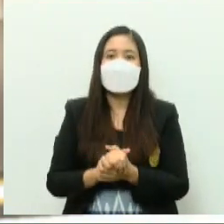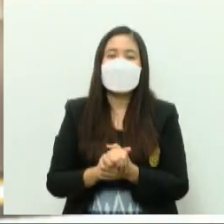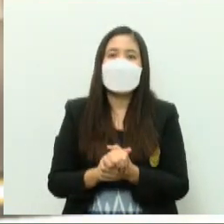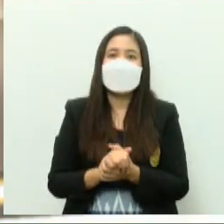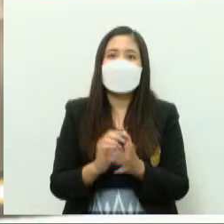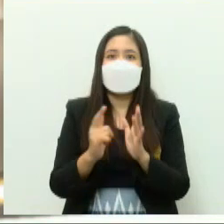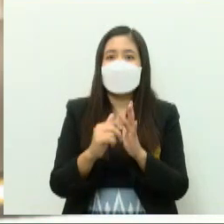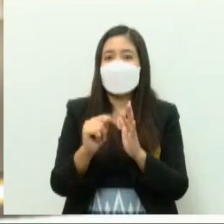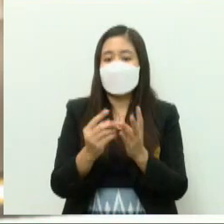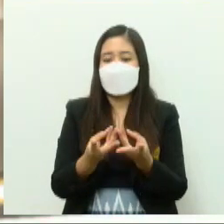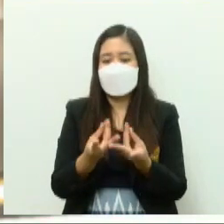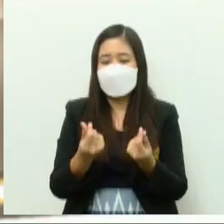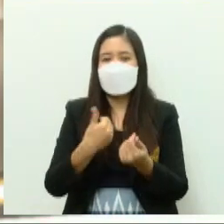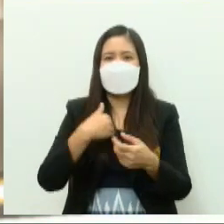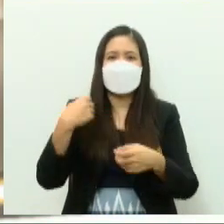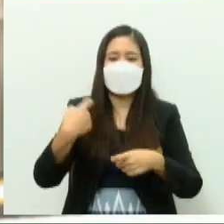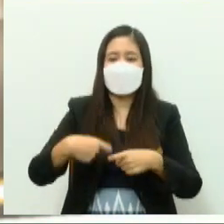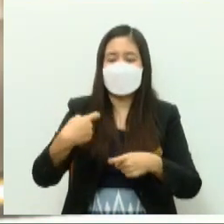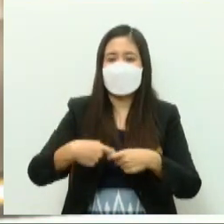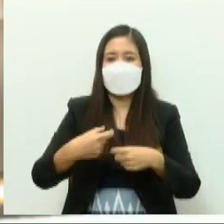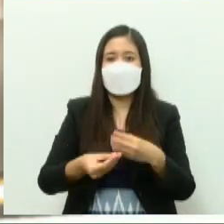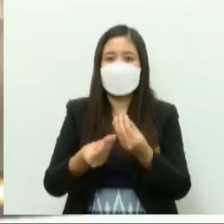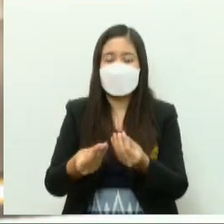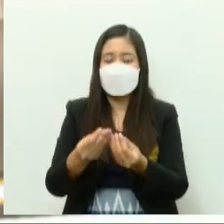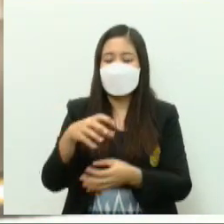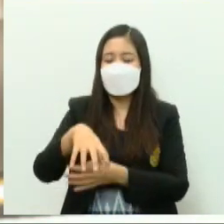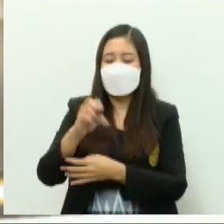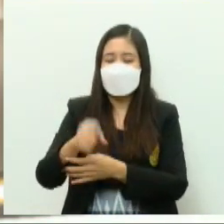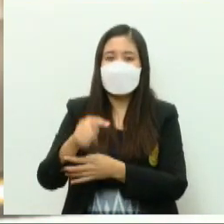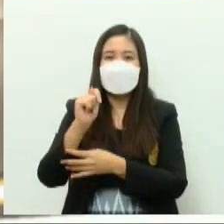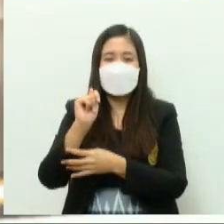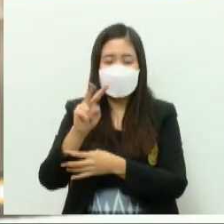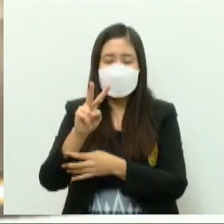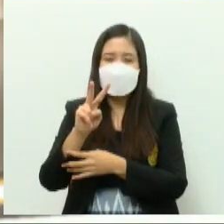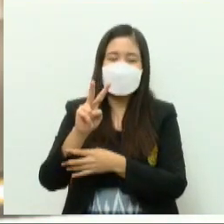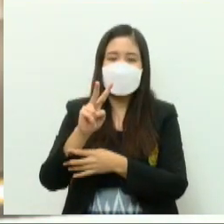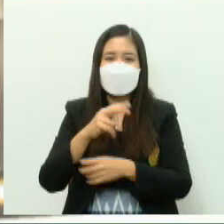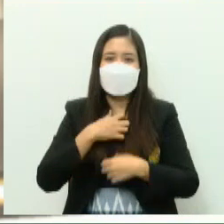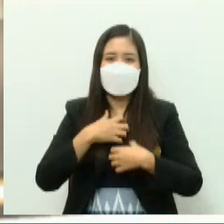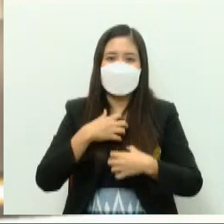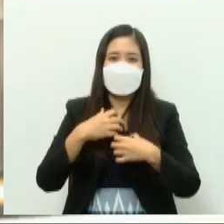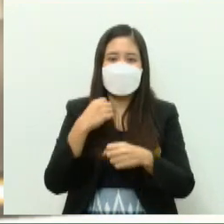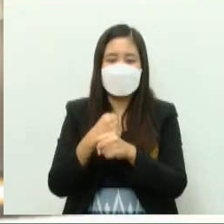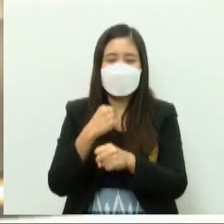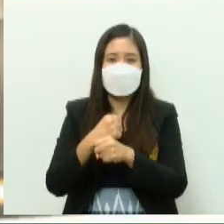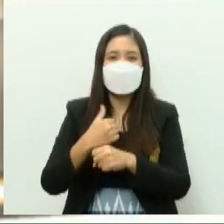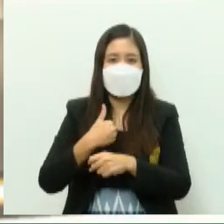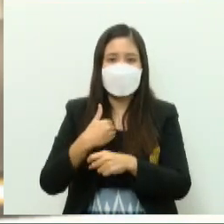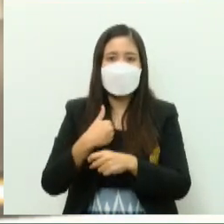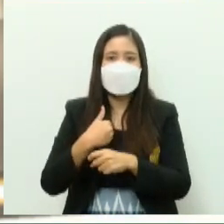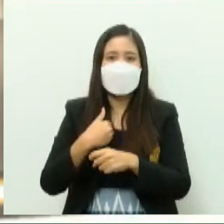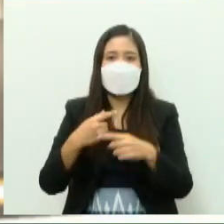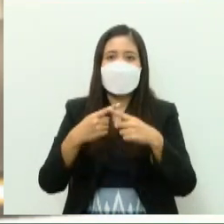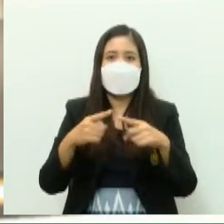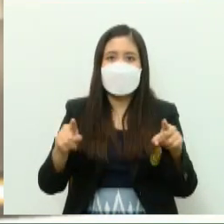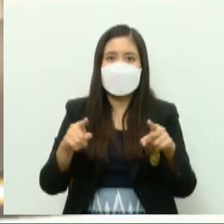ตที่มีความยุ่งยากลำบากอันนี้ทางสพท.เองมีความเข้าใจนะครับว่าเราจะดำเนินการอย่างไรโดยเฉพาะ20เข